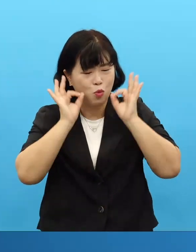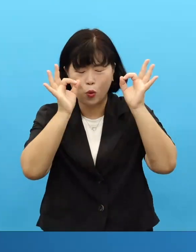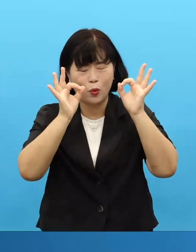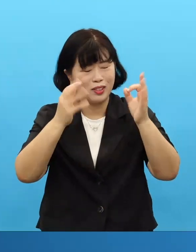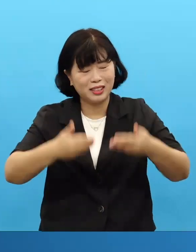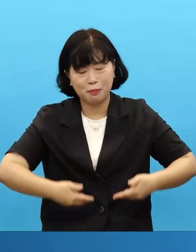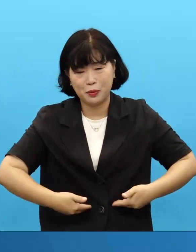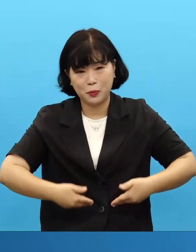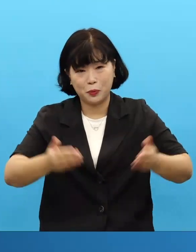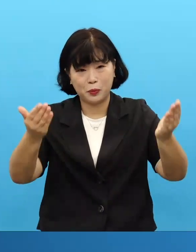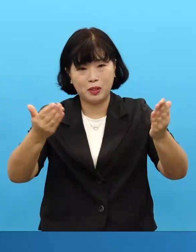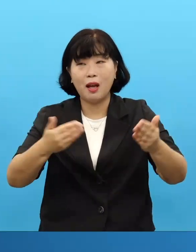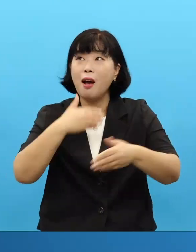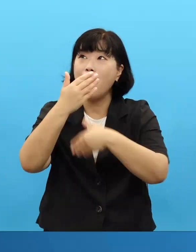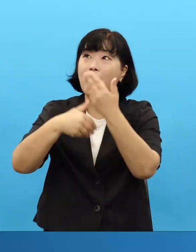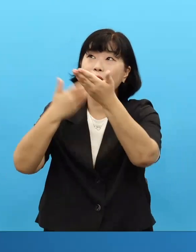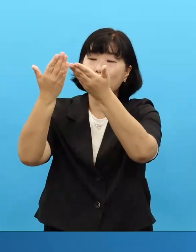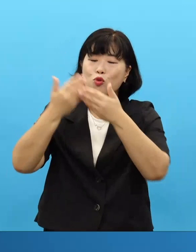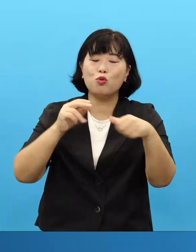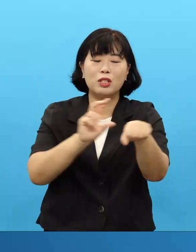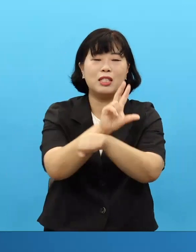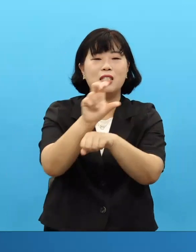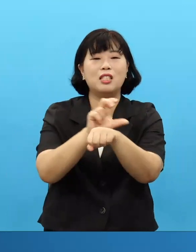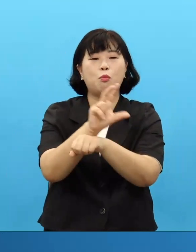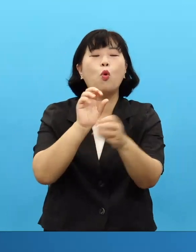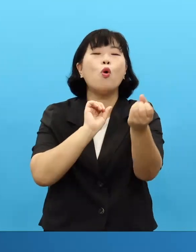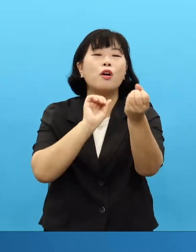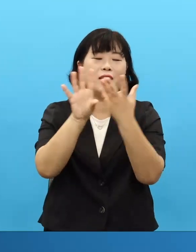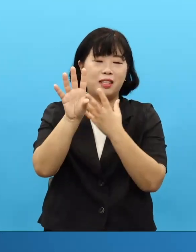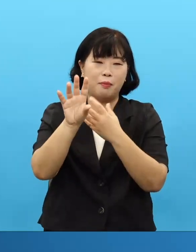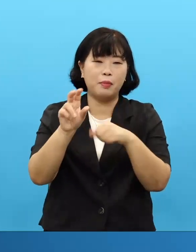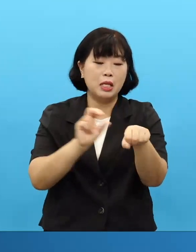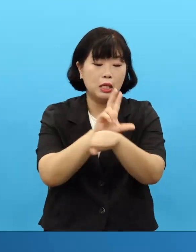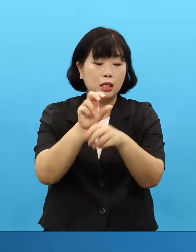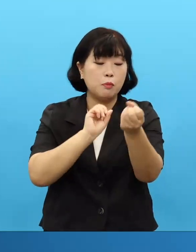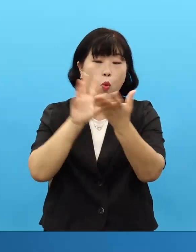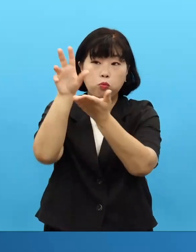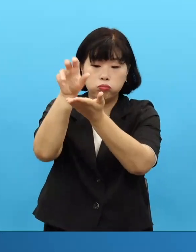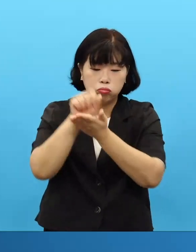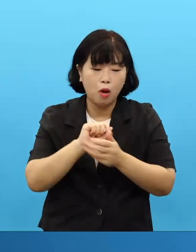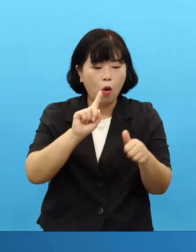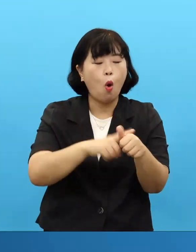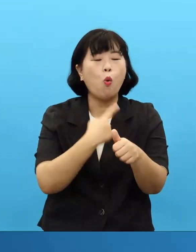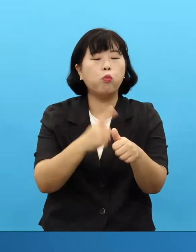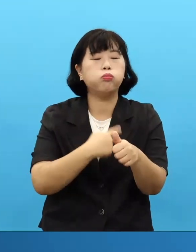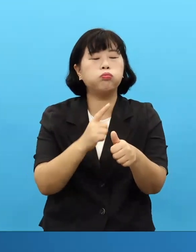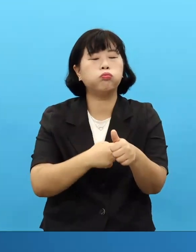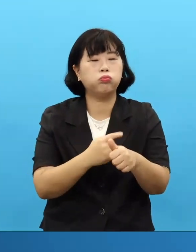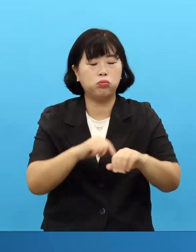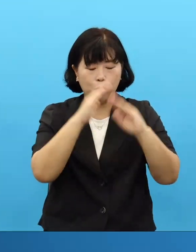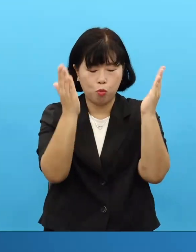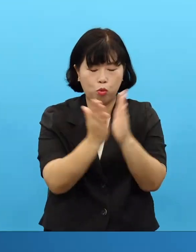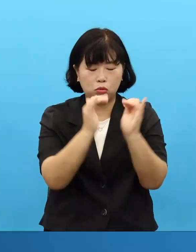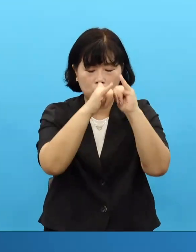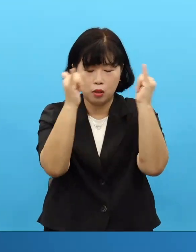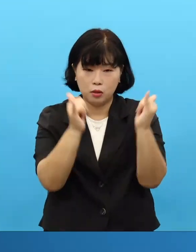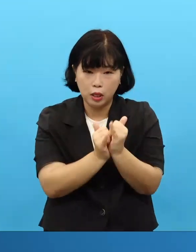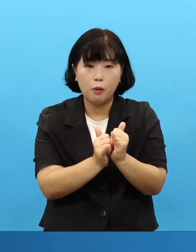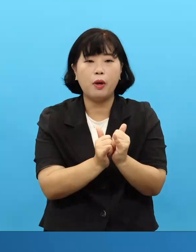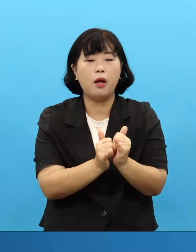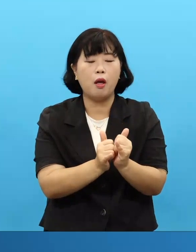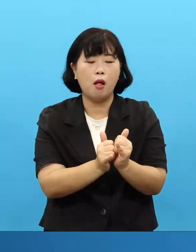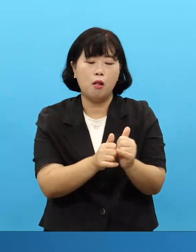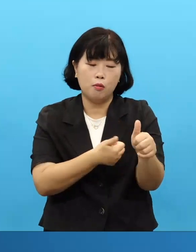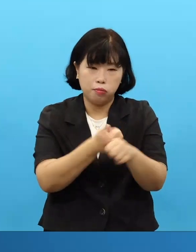하나님이 주시는 중요한 언약만 잘 붙잡으면 되는데 그러면 절대 우리가 응답을 받는 내용이